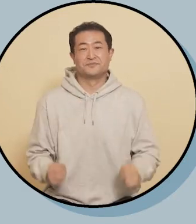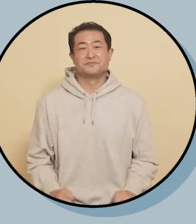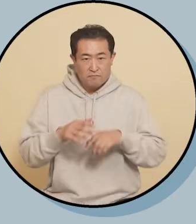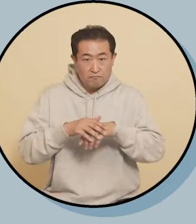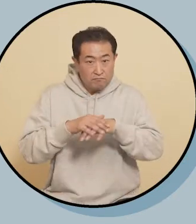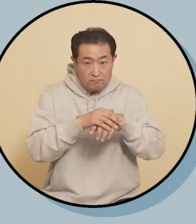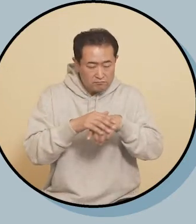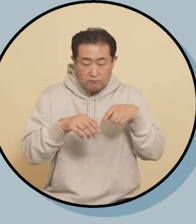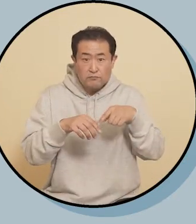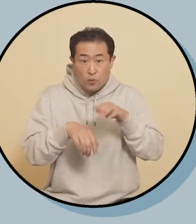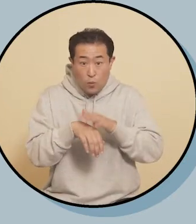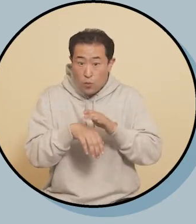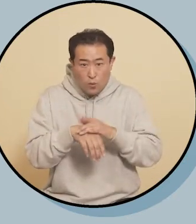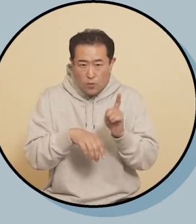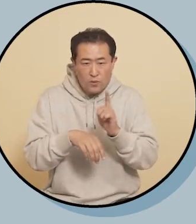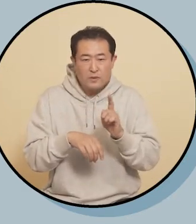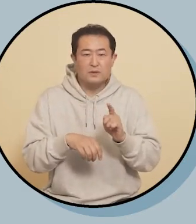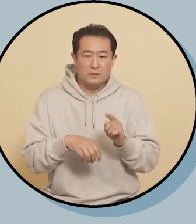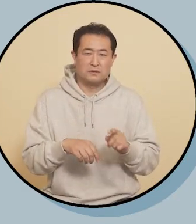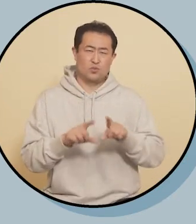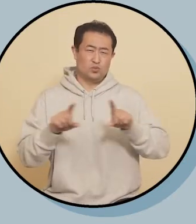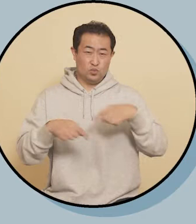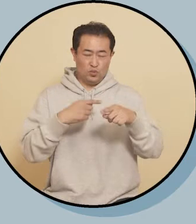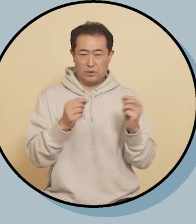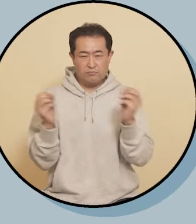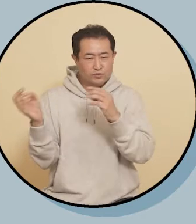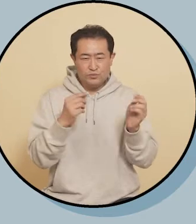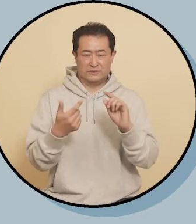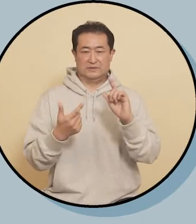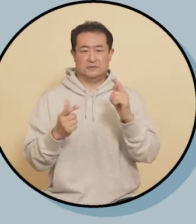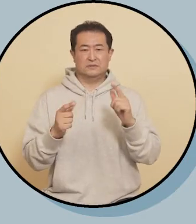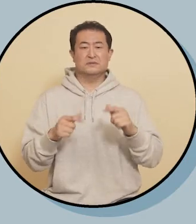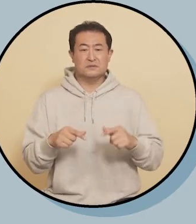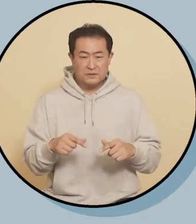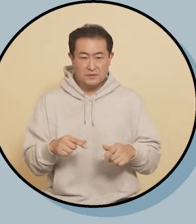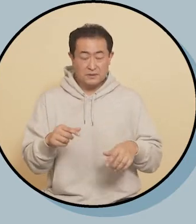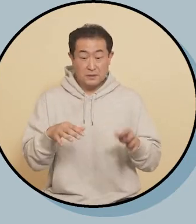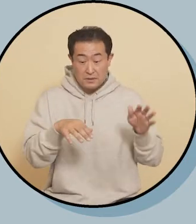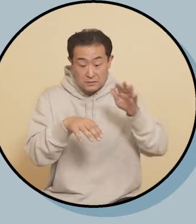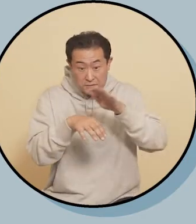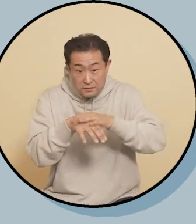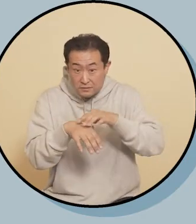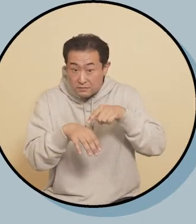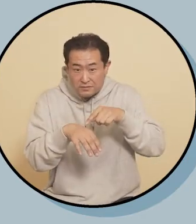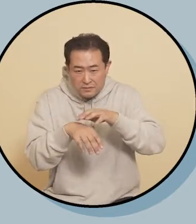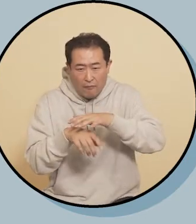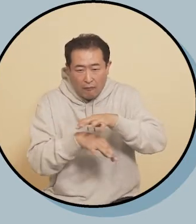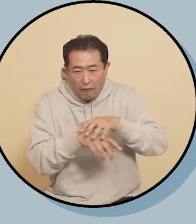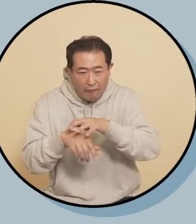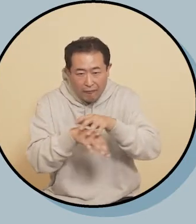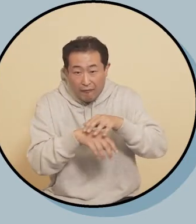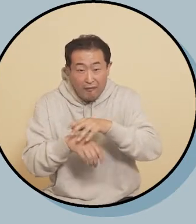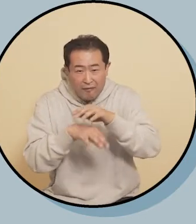です職種はっていうのは具体的にどうゆうはいですかえっとまぁ普通の子はではなくてまぁ職種がその